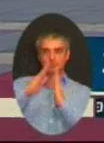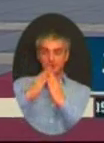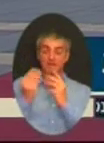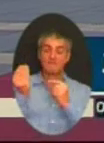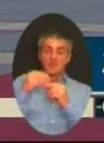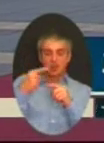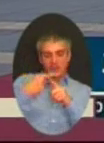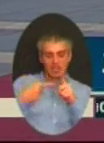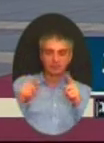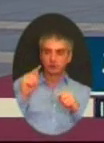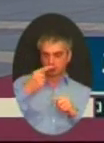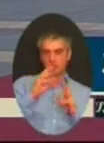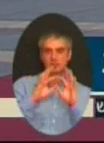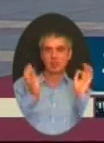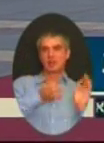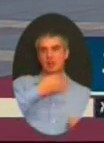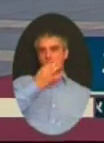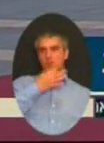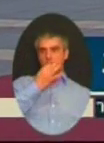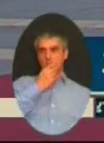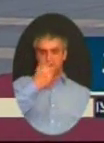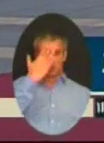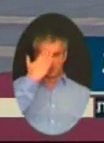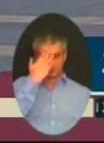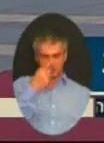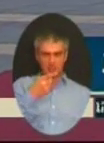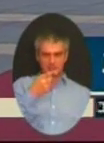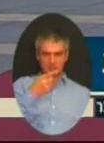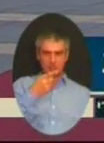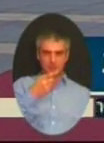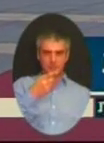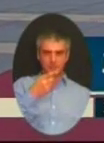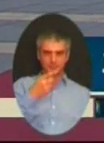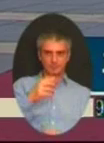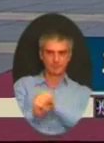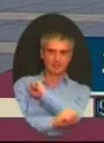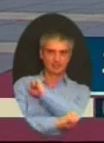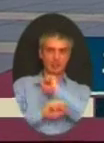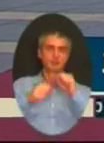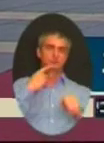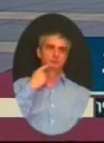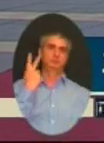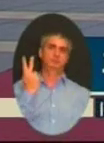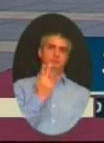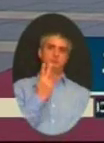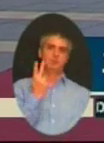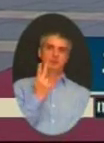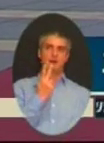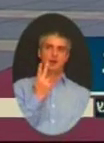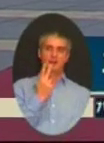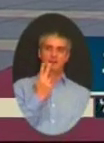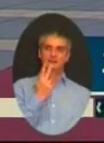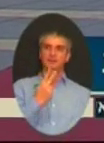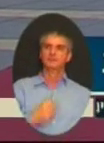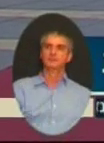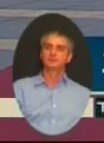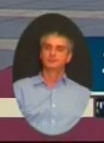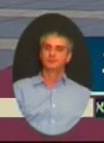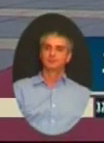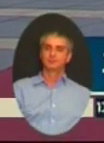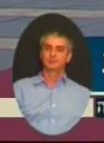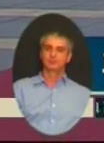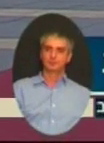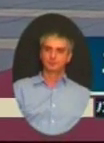שעה בדיוק יתחילו הנאומים. אתה מכיר מרק צל את סגן הנשיא? בהחלט. פנס. ואני... אני